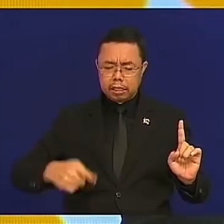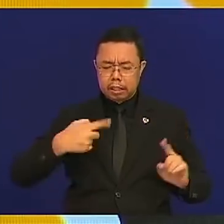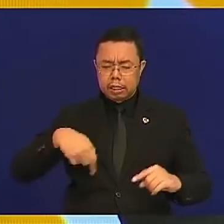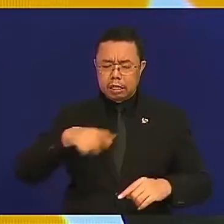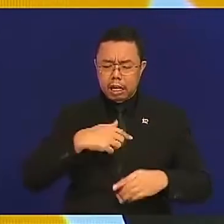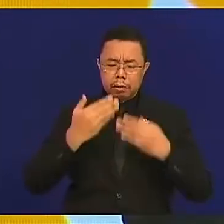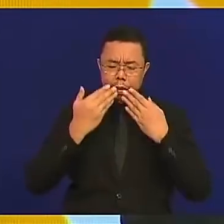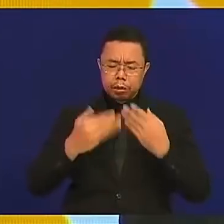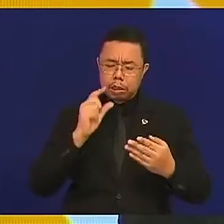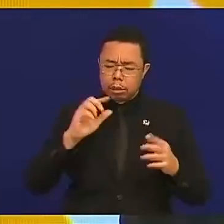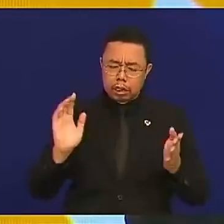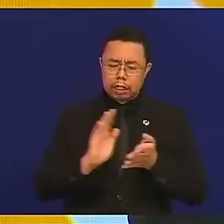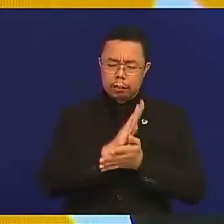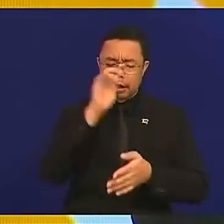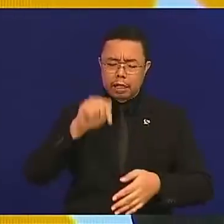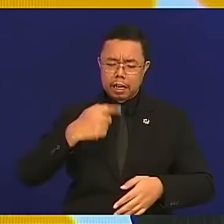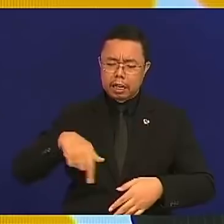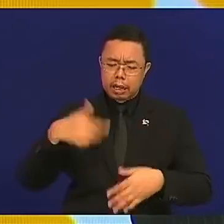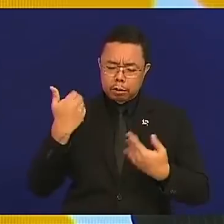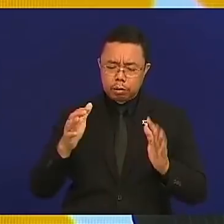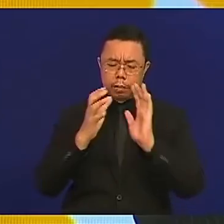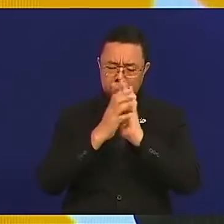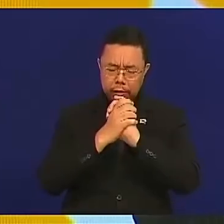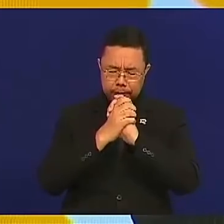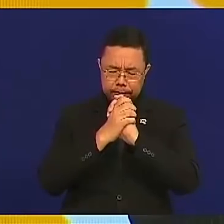kami bersyukur untuk kesempatan ini dan kami berdoa.